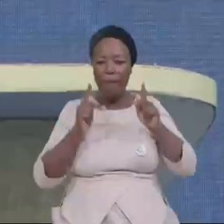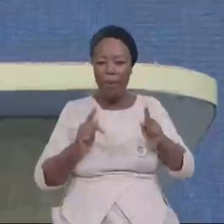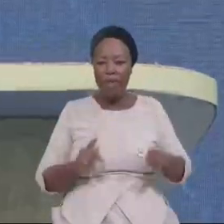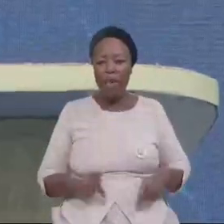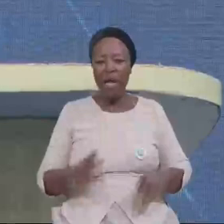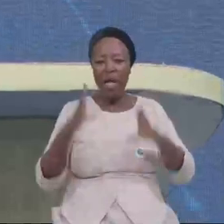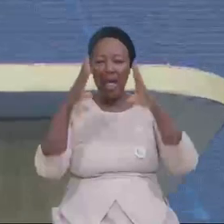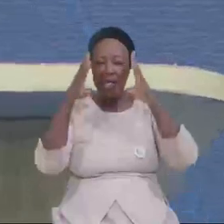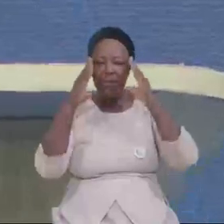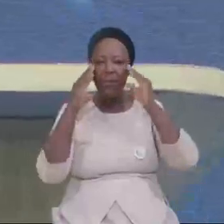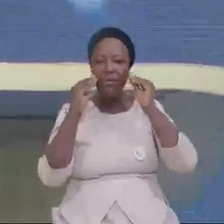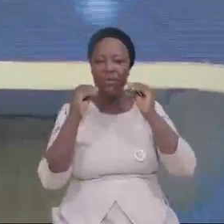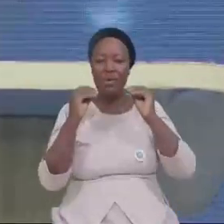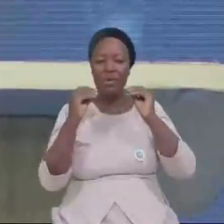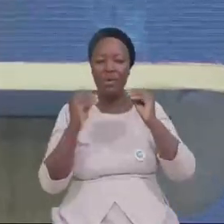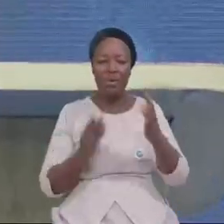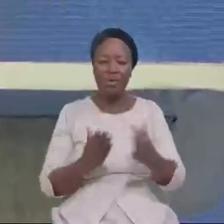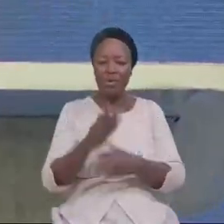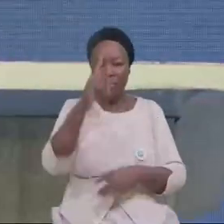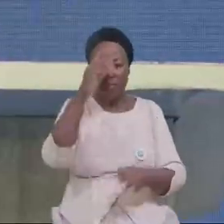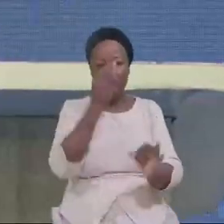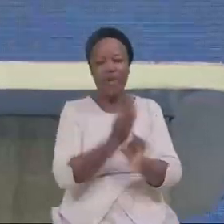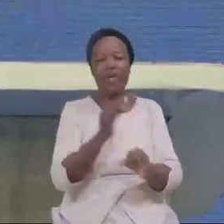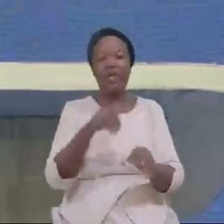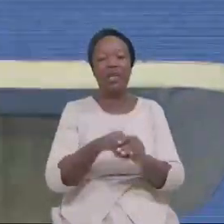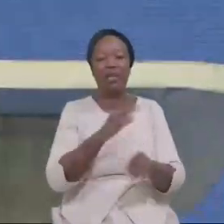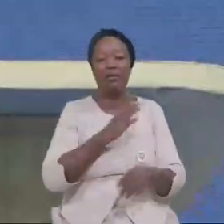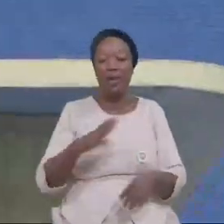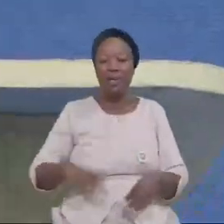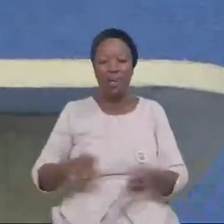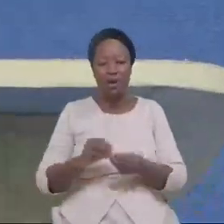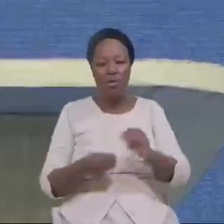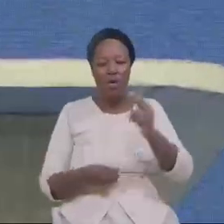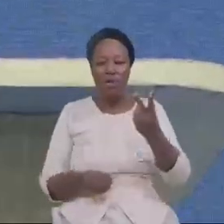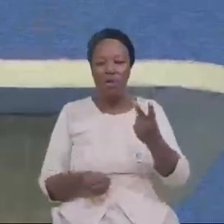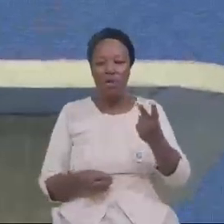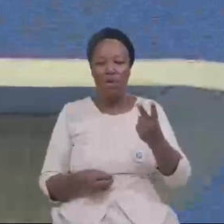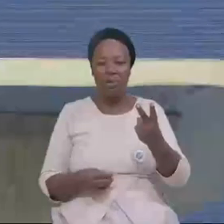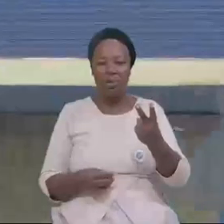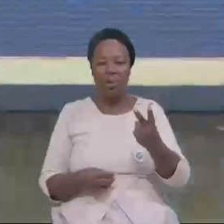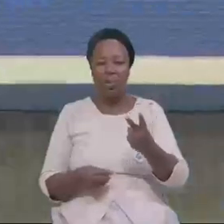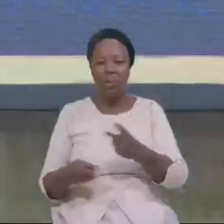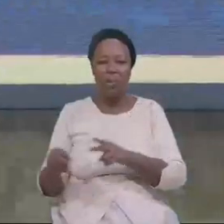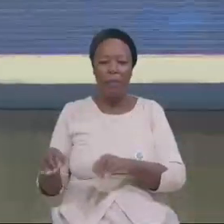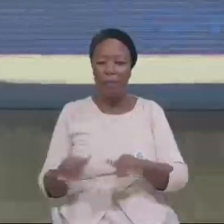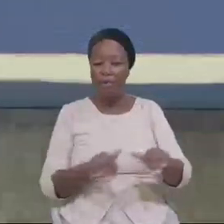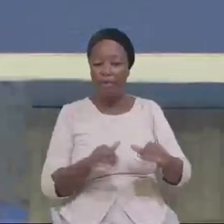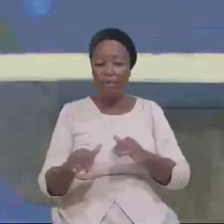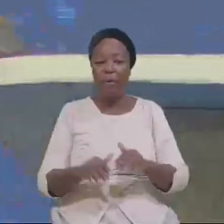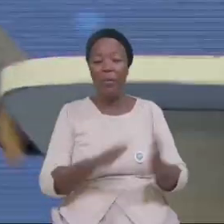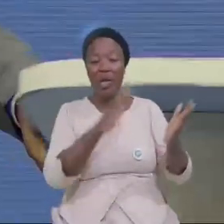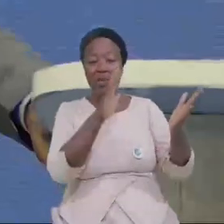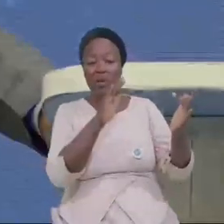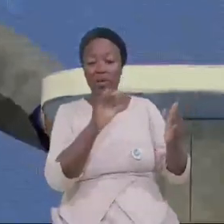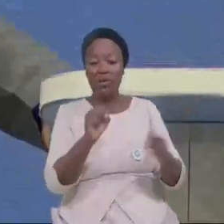l'expérience personnelle par la foi en Christ. Deuxième élément, les attentes